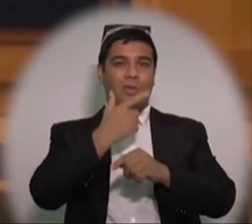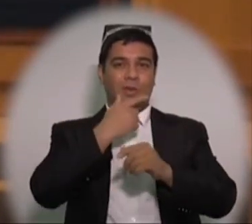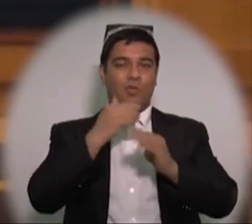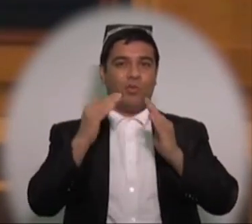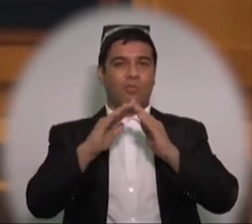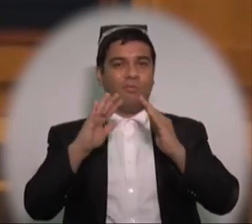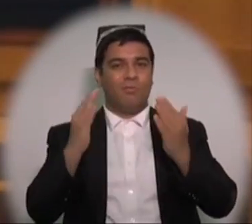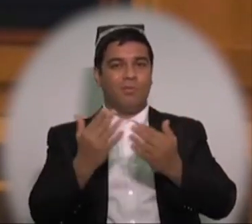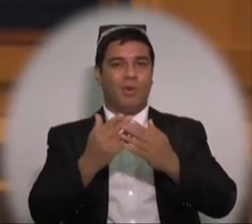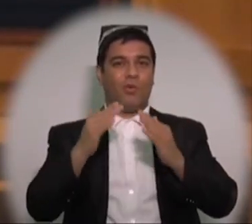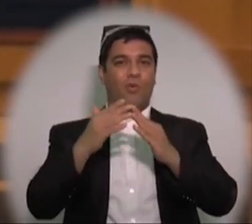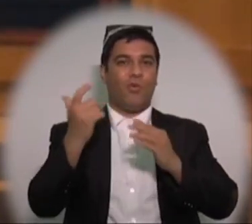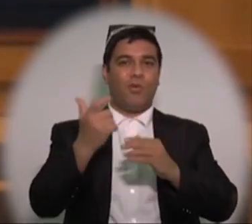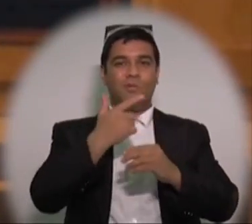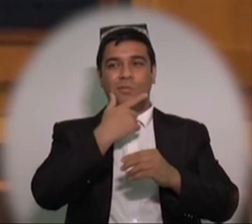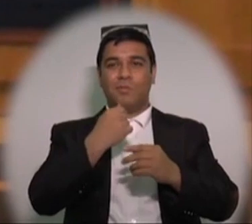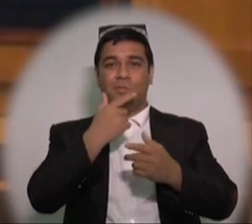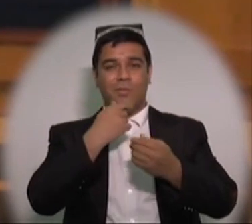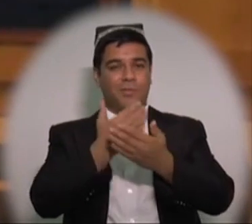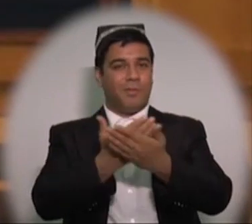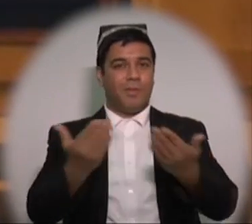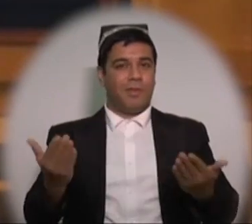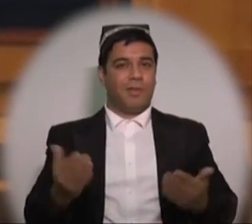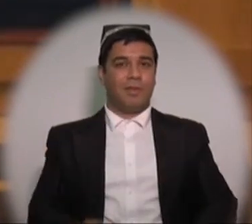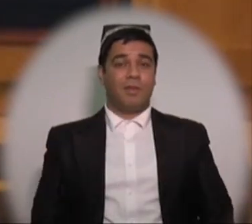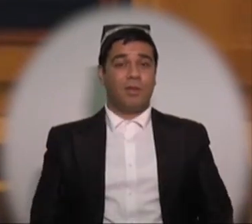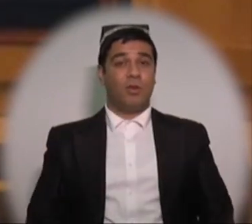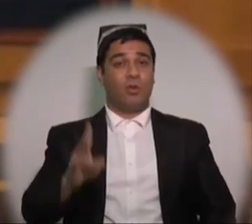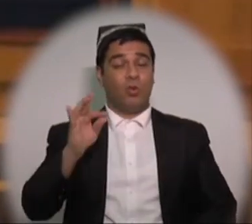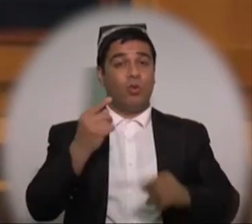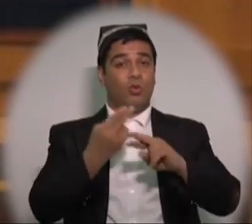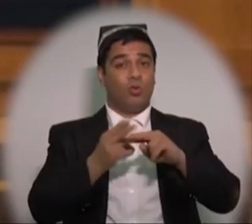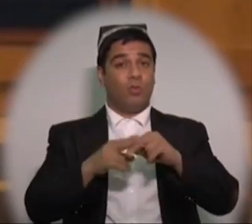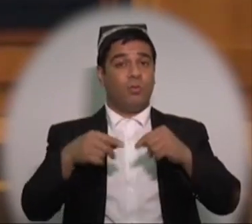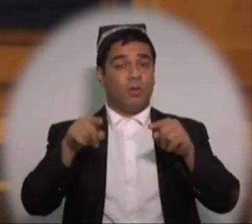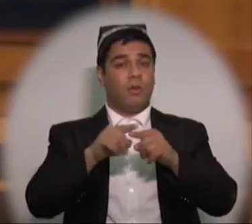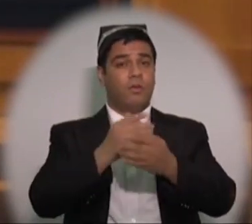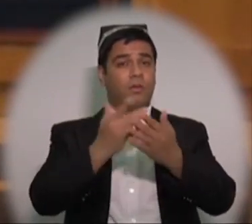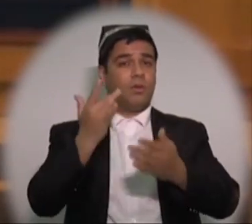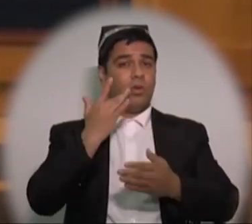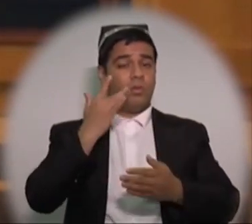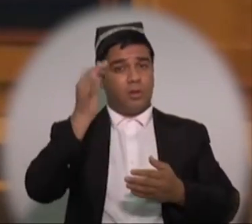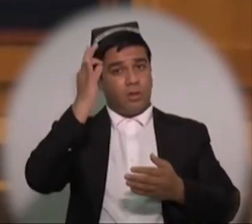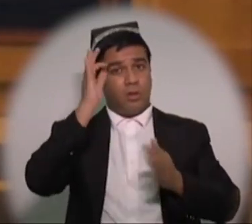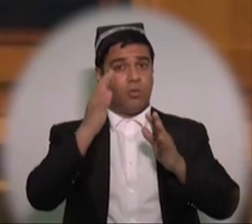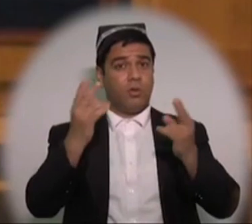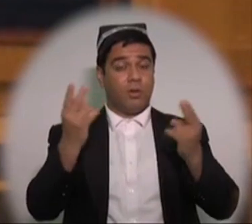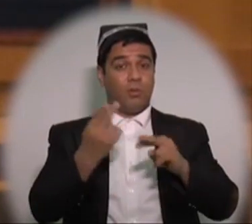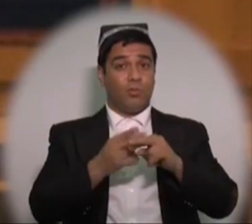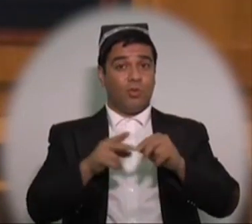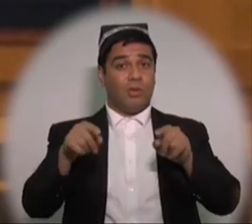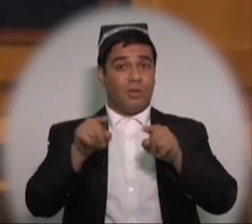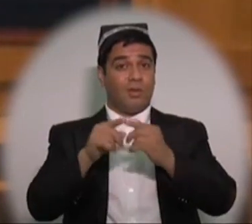yaxshi imoratlar, hovli haramlar qurilyapti. Lekin shu bilan birga doim esimizda turish kerakki,